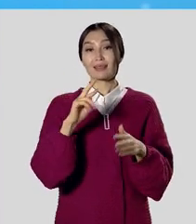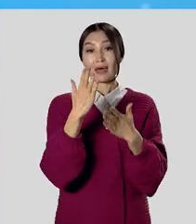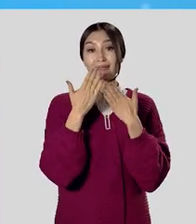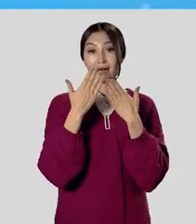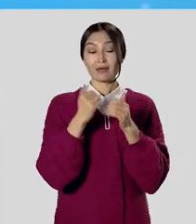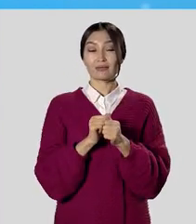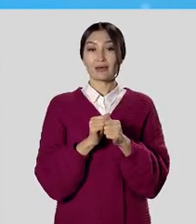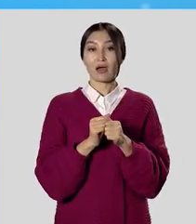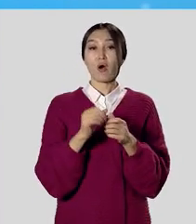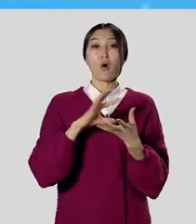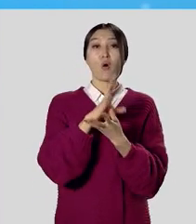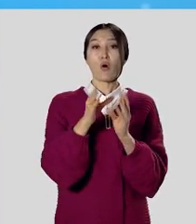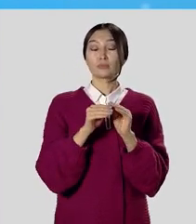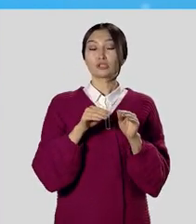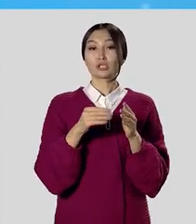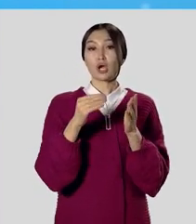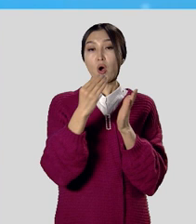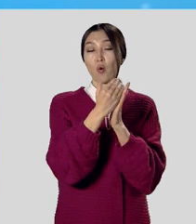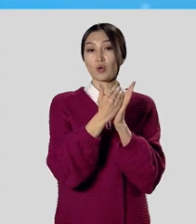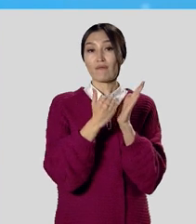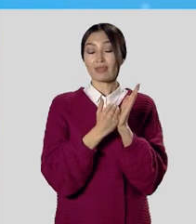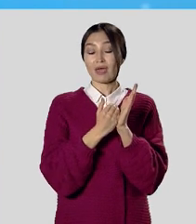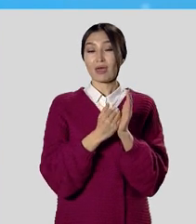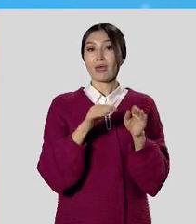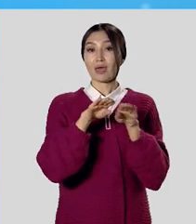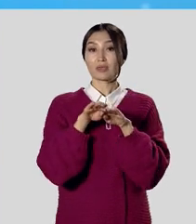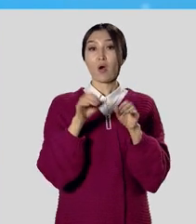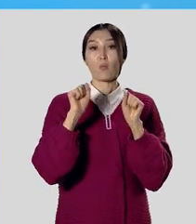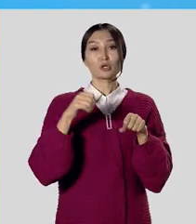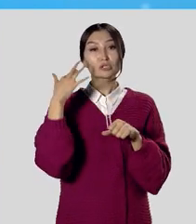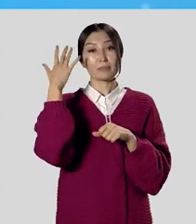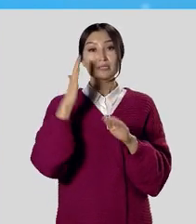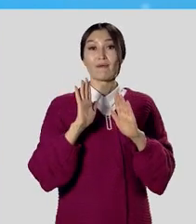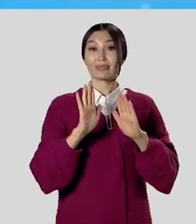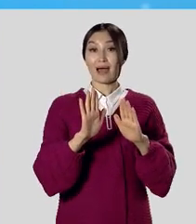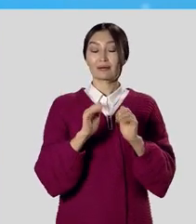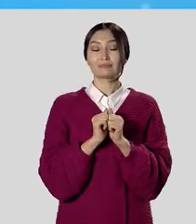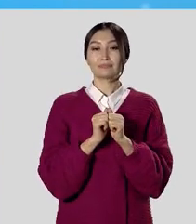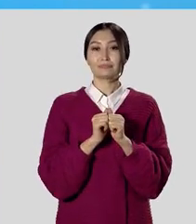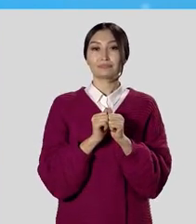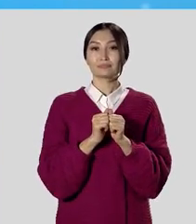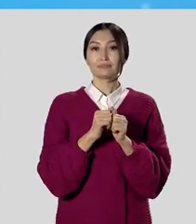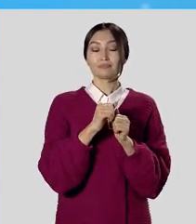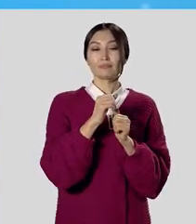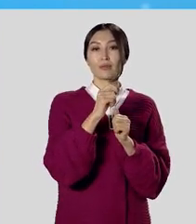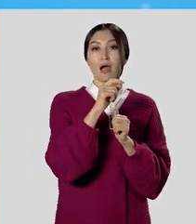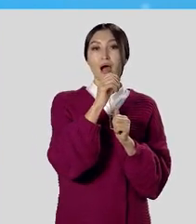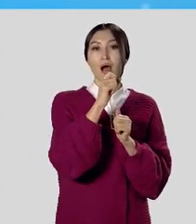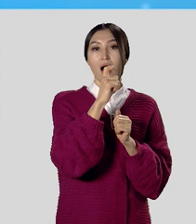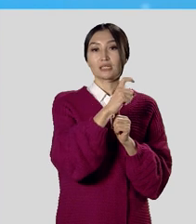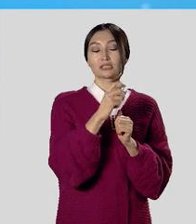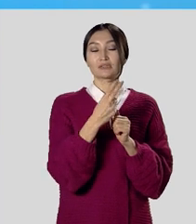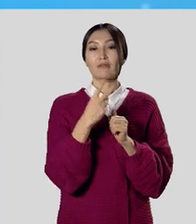дыхания. Общее уравнение фотосинтеза можно представить так. H2O